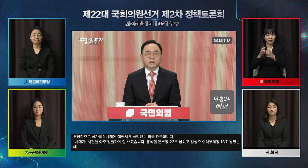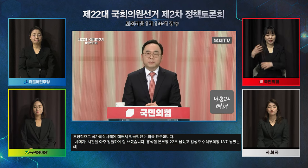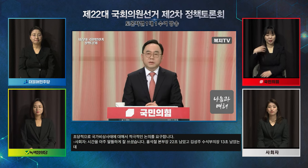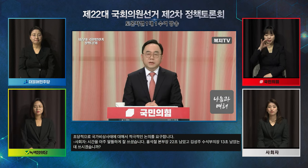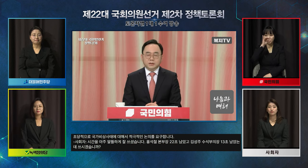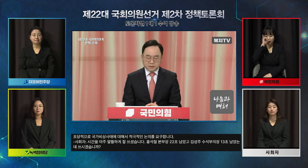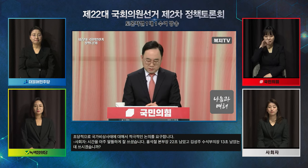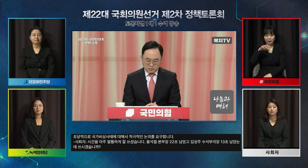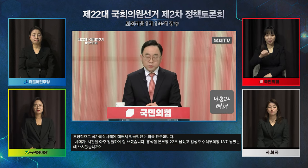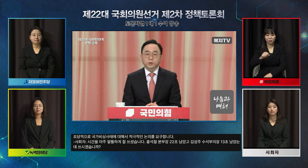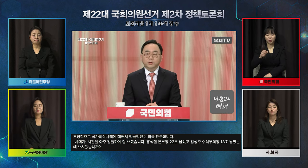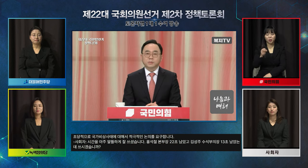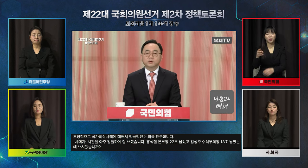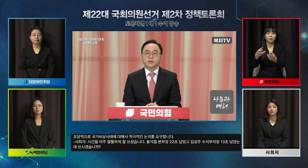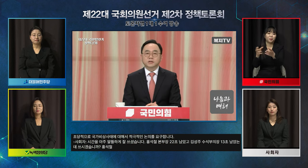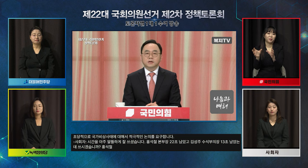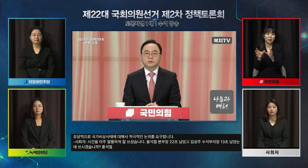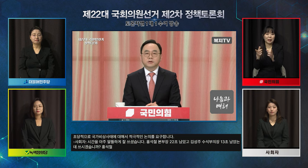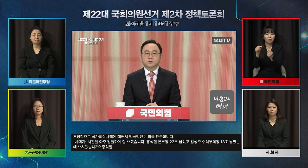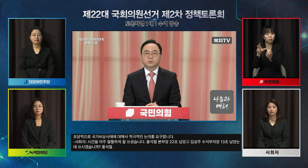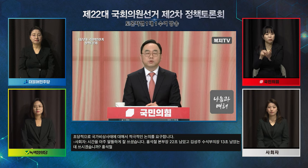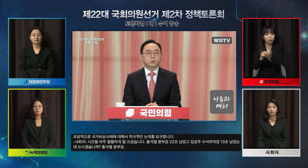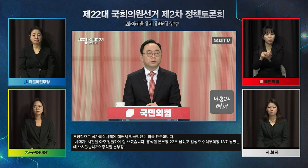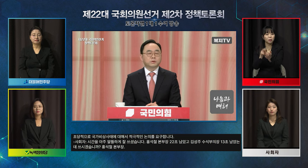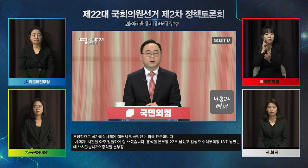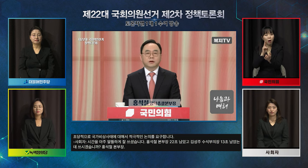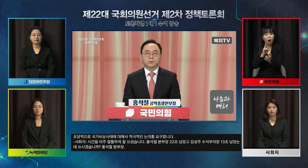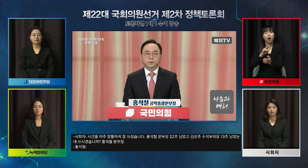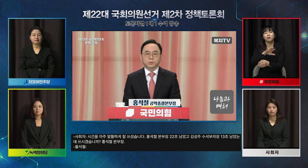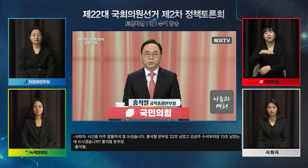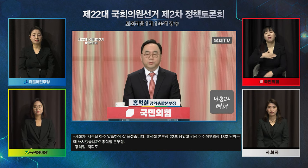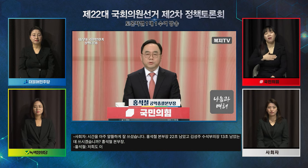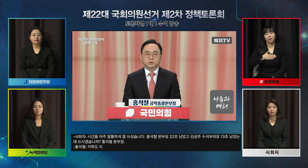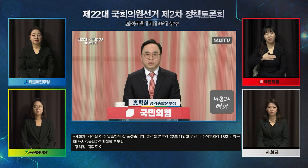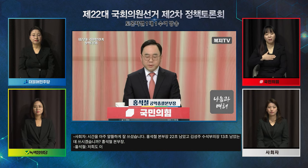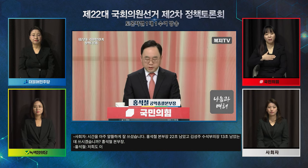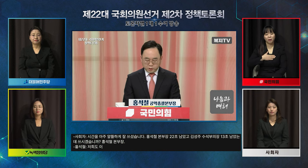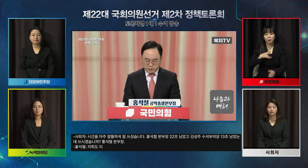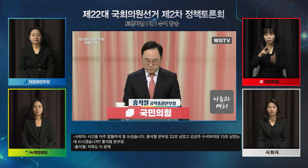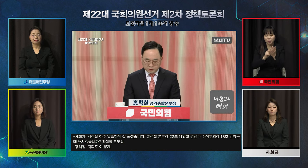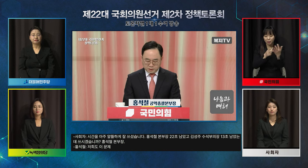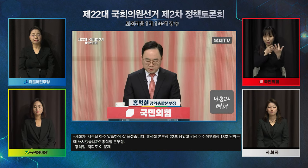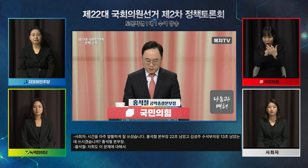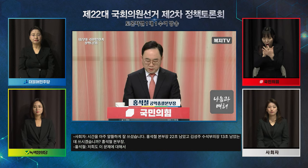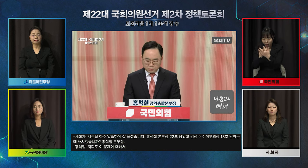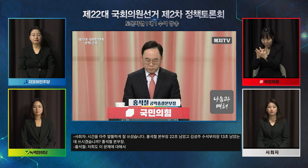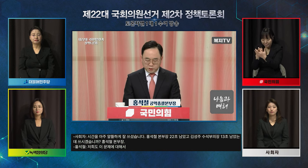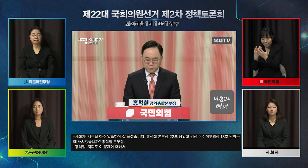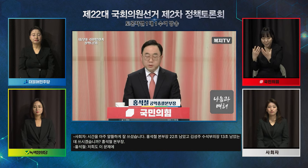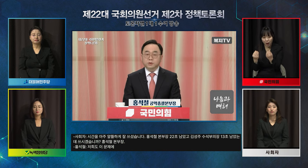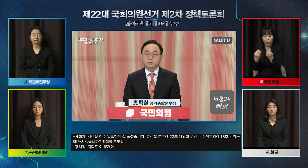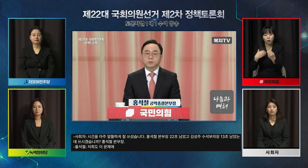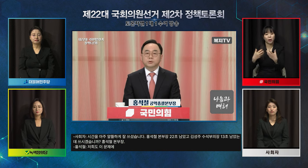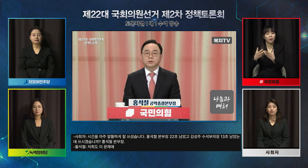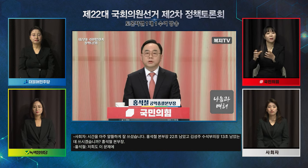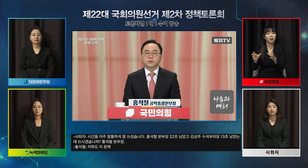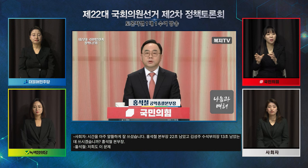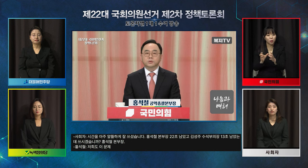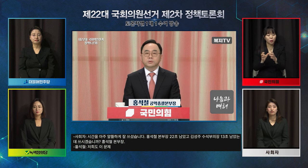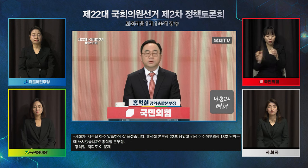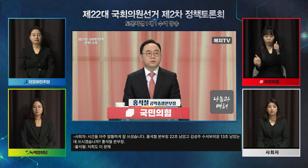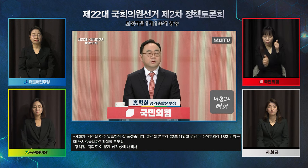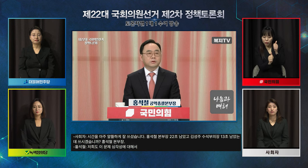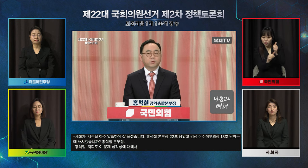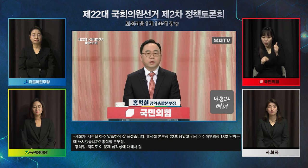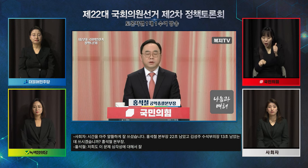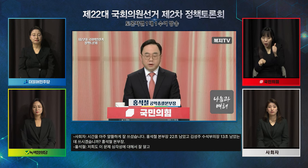집권 여당입니다. 저희도 이 문제의 심각상에 대해서 누구보다도 잘 알고 있고 문제를 파악해 왔습니다. 국민의힘에서는 부총리급